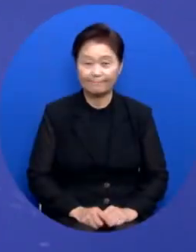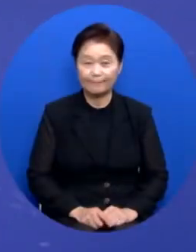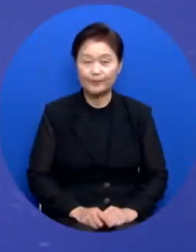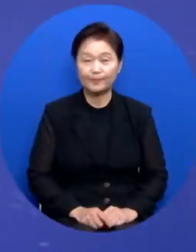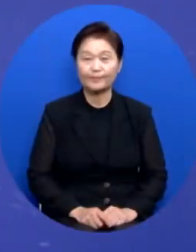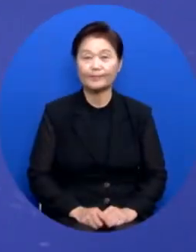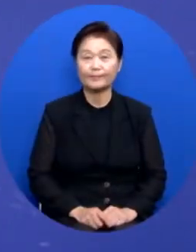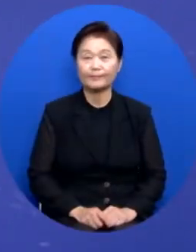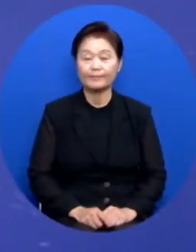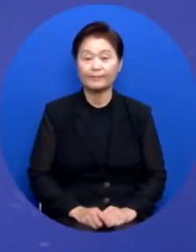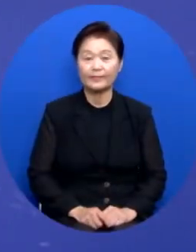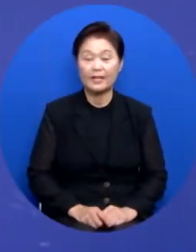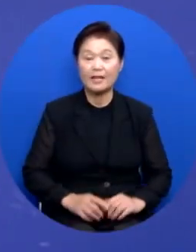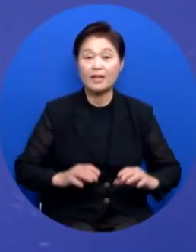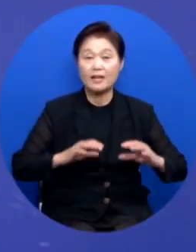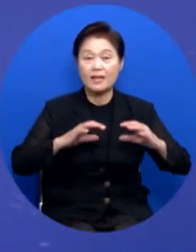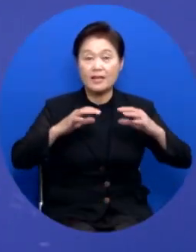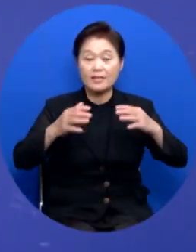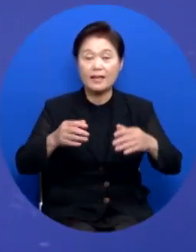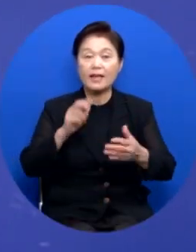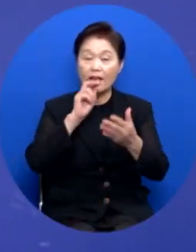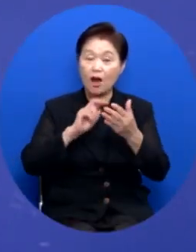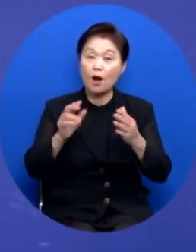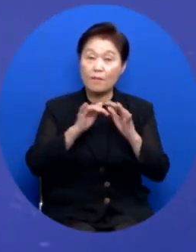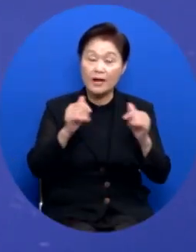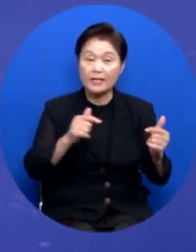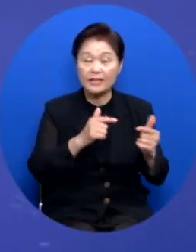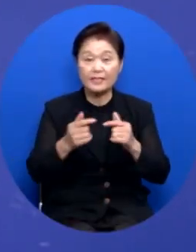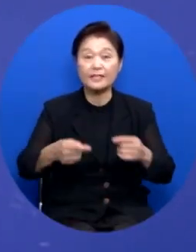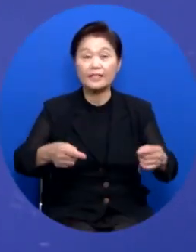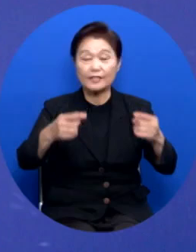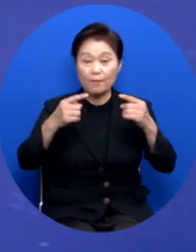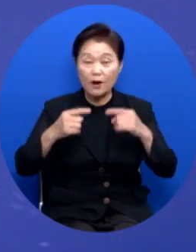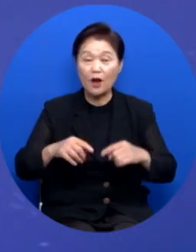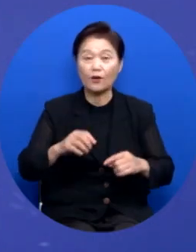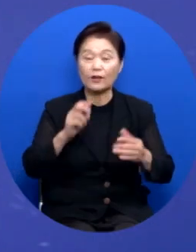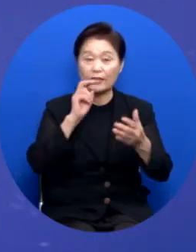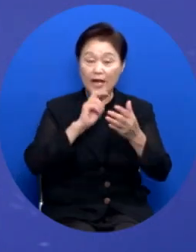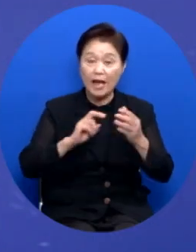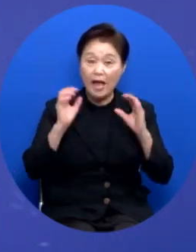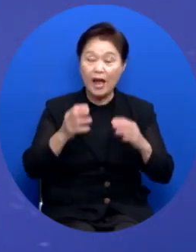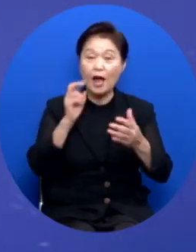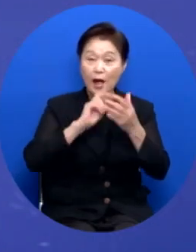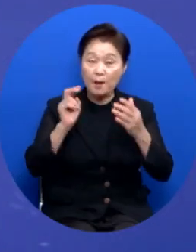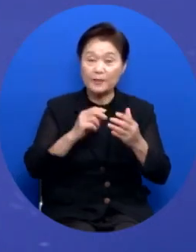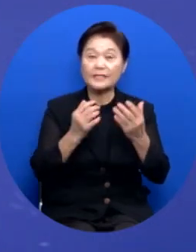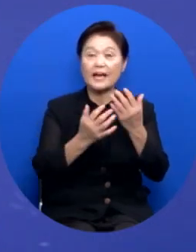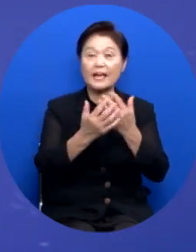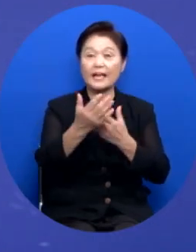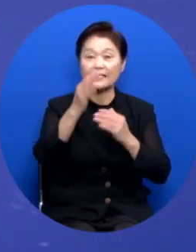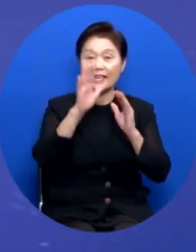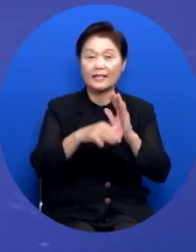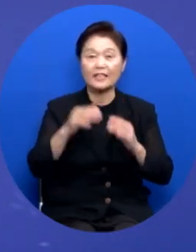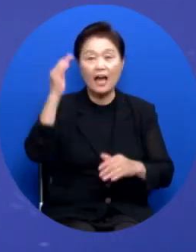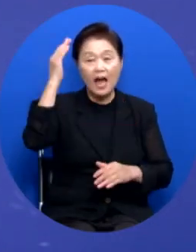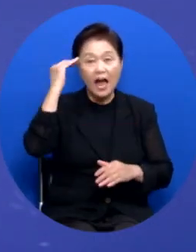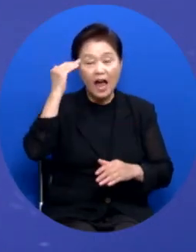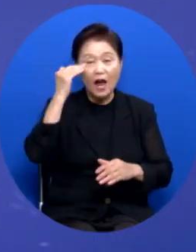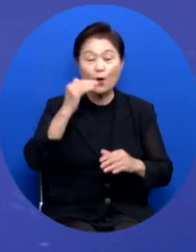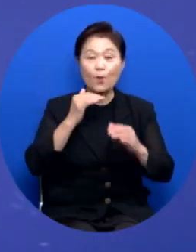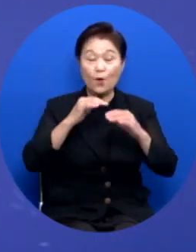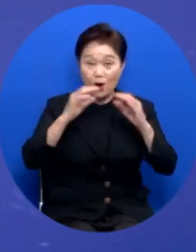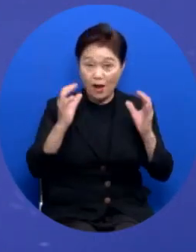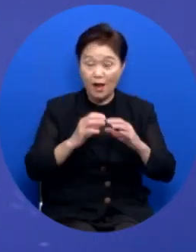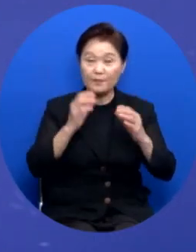피프리 뉴슈 시간입니다 전 세계 음악인들이 참가하는 합창 대회에서 연이은 수상을 기록하고 있는 한국의 합창단이 있습니다